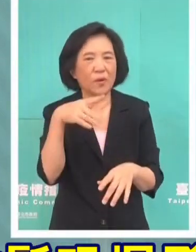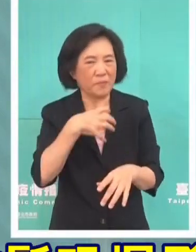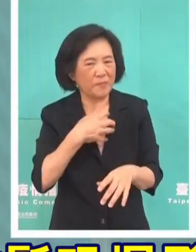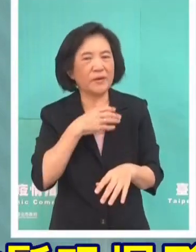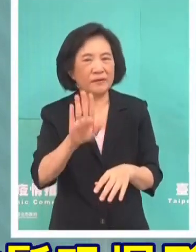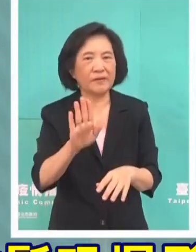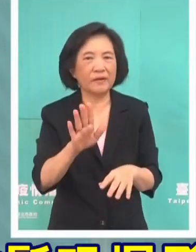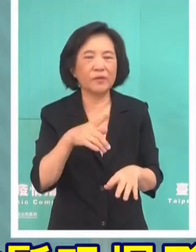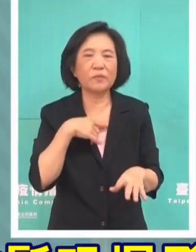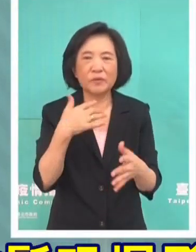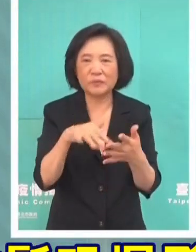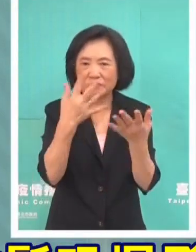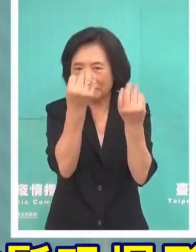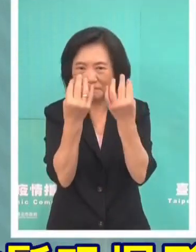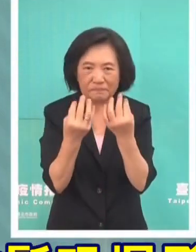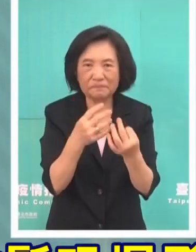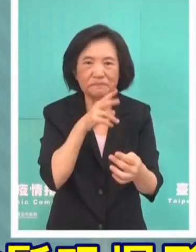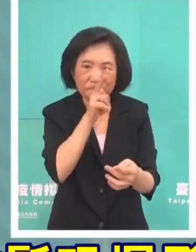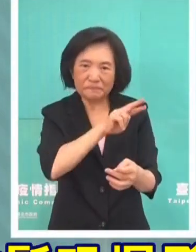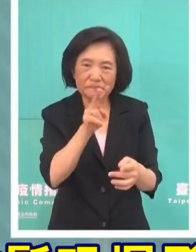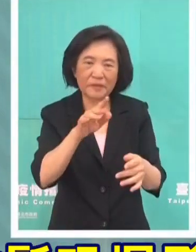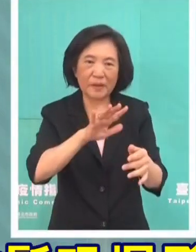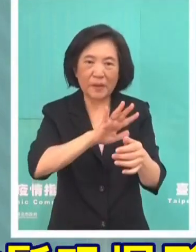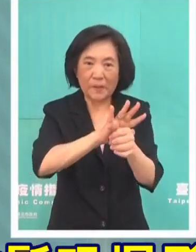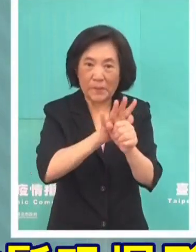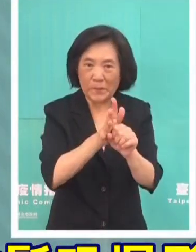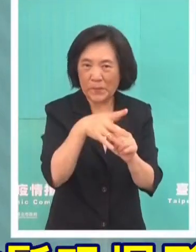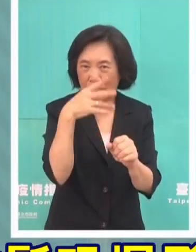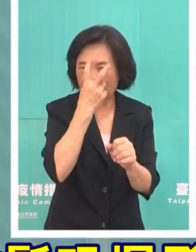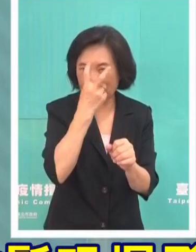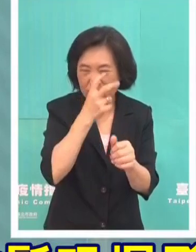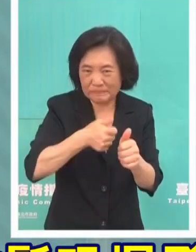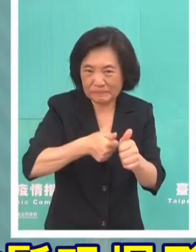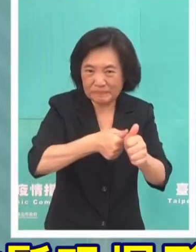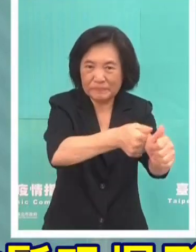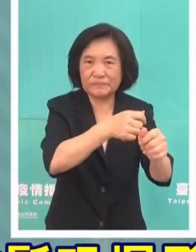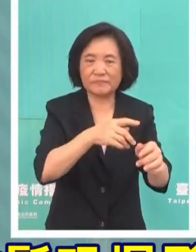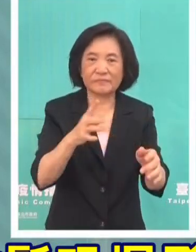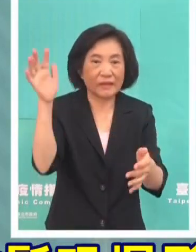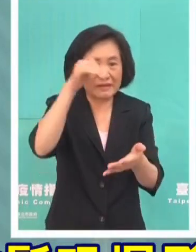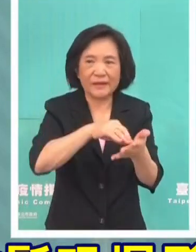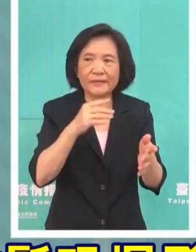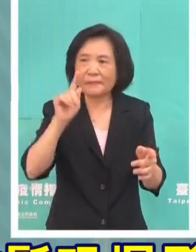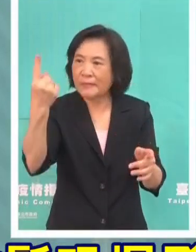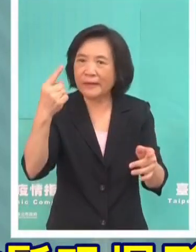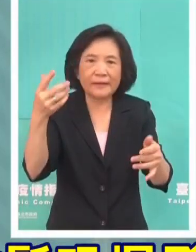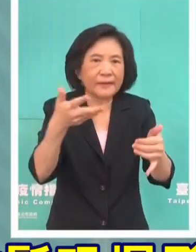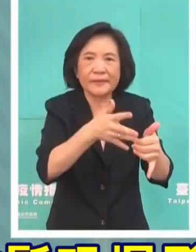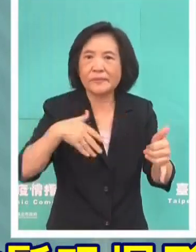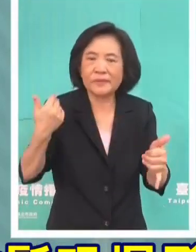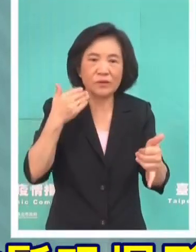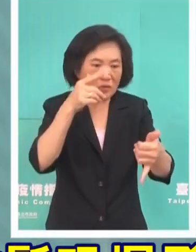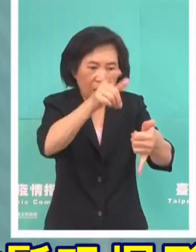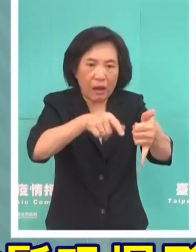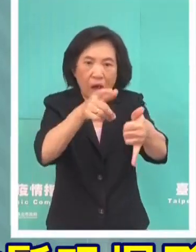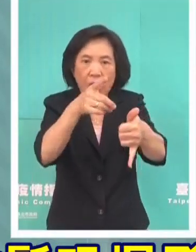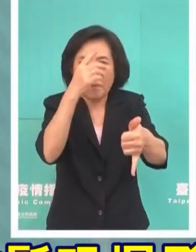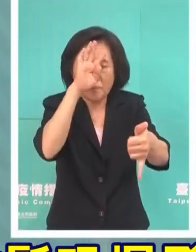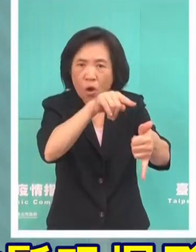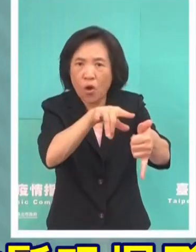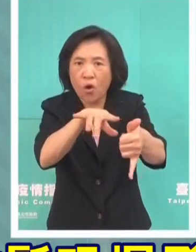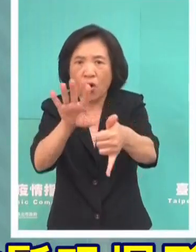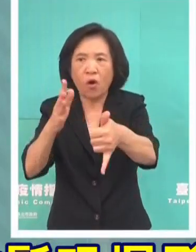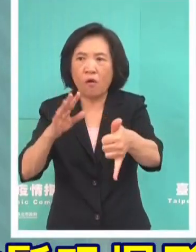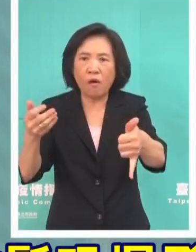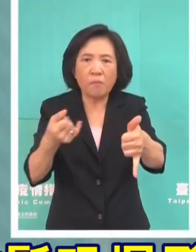是按照统计数字嘛哈，那做完疫调，那看看到底有多少不明感染源。如果这个出现很多不明感染源哦，那它就是